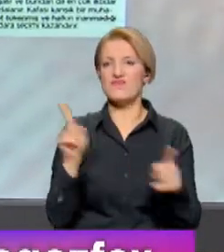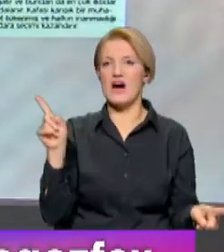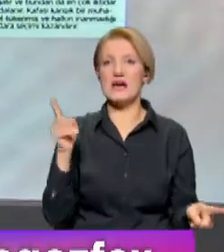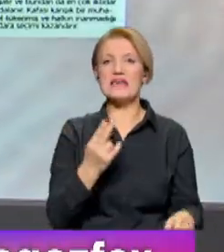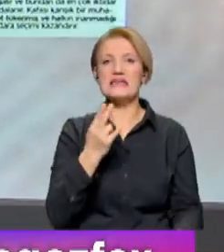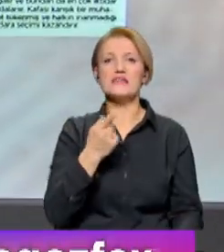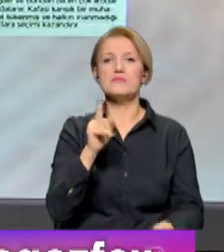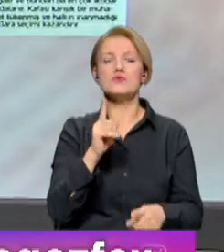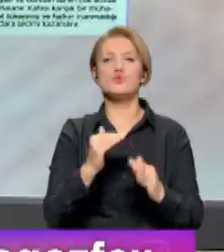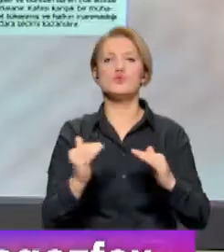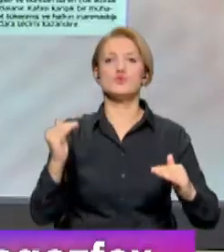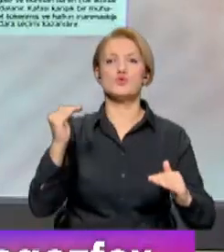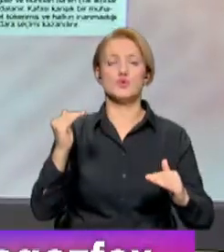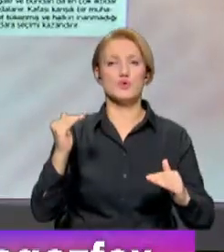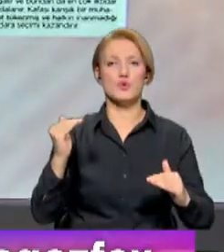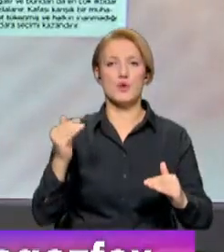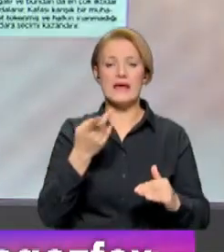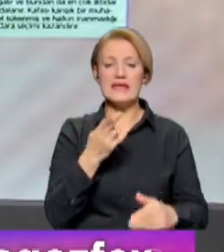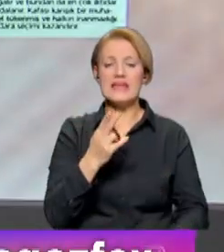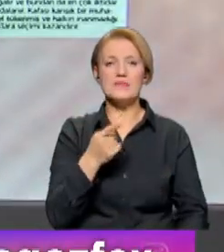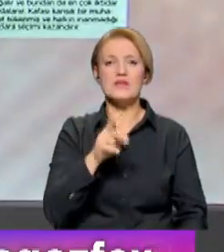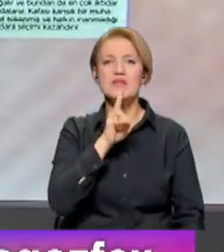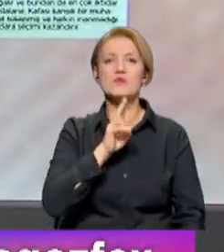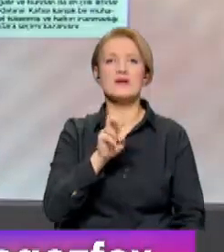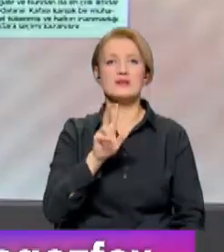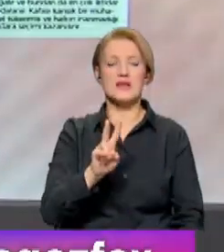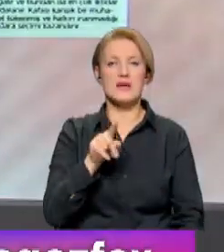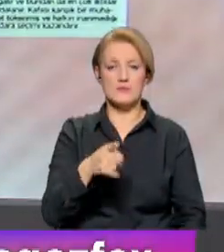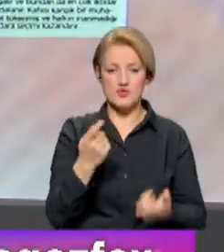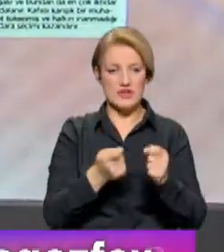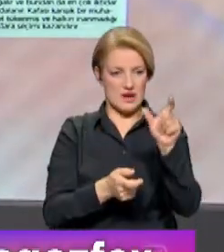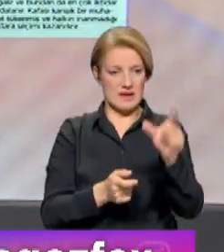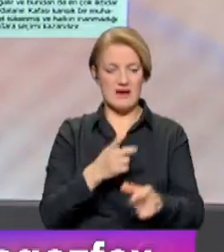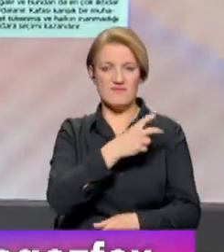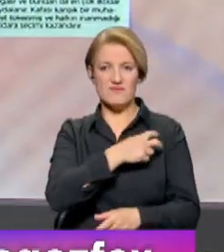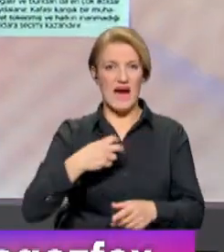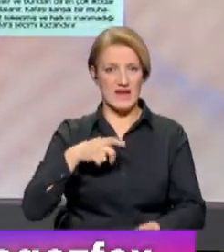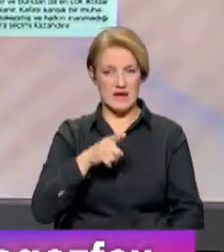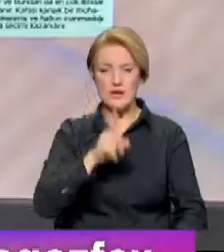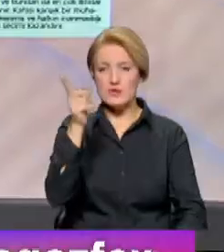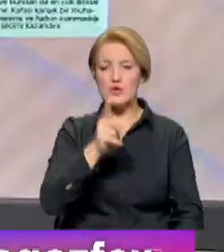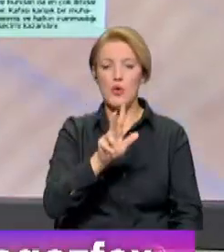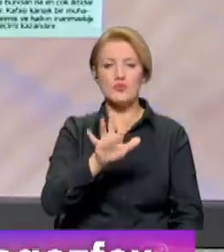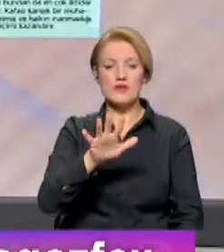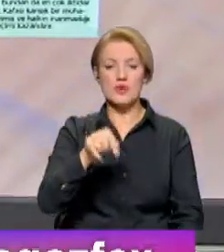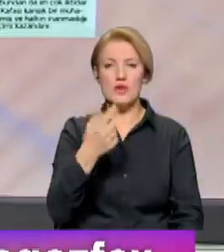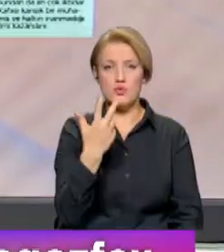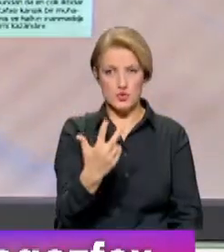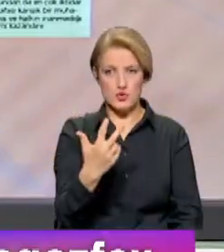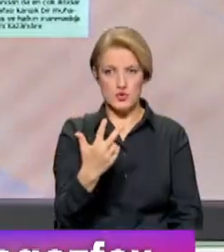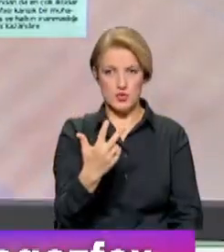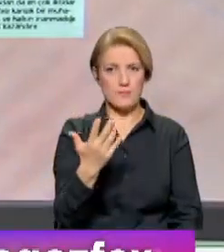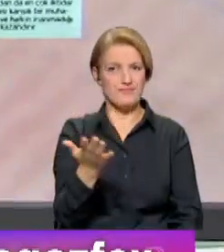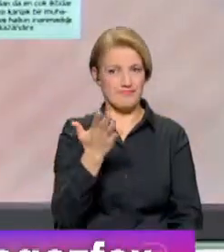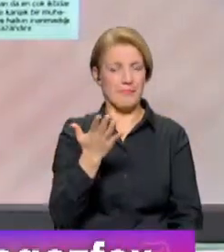7000 liranın üzerinde 7.282 lira bu çalışanın Ocak ayındaki vergi takozu %35,3 iken Hani